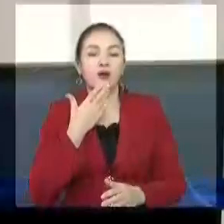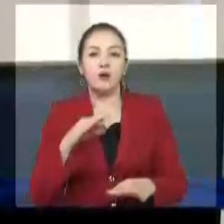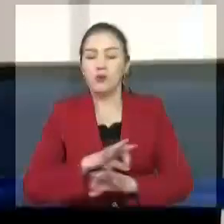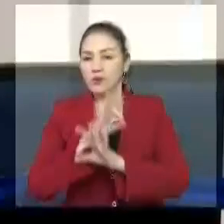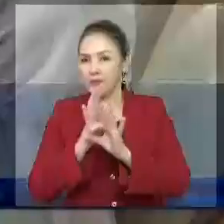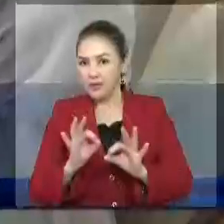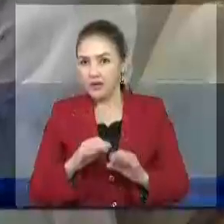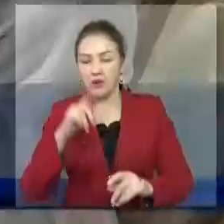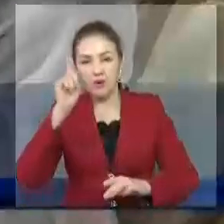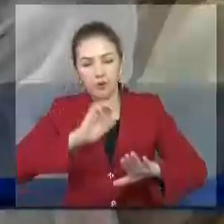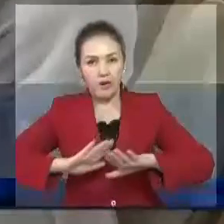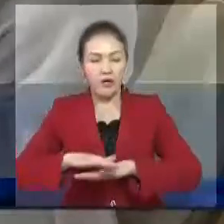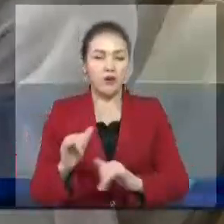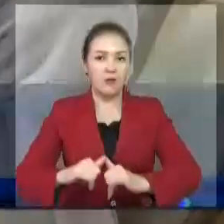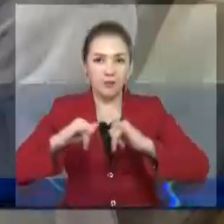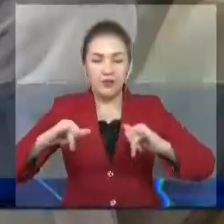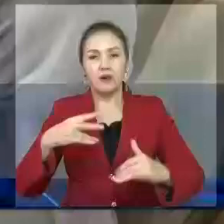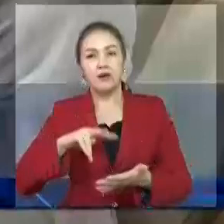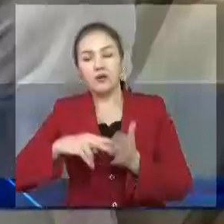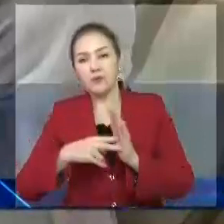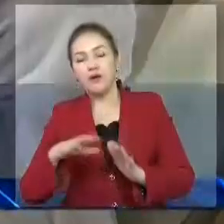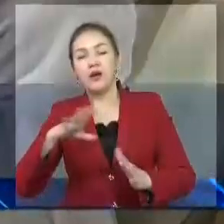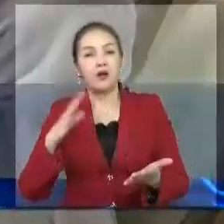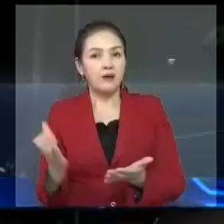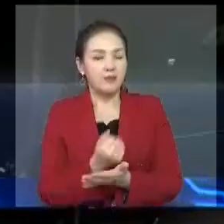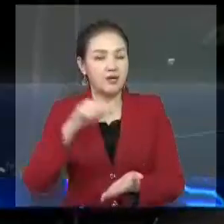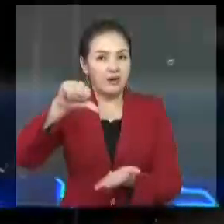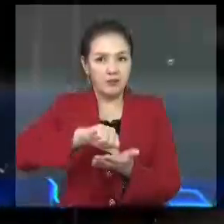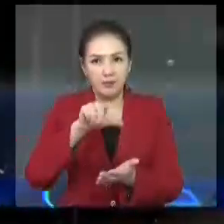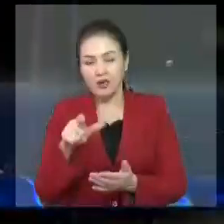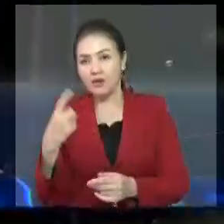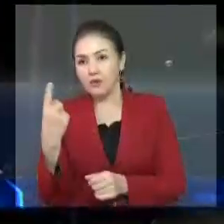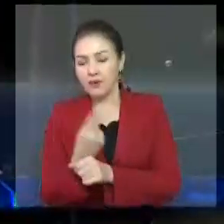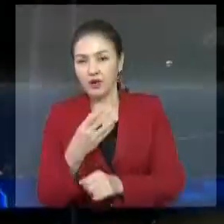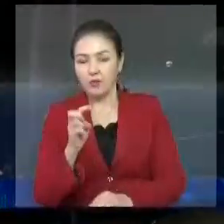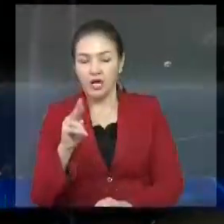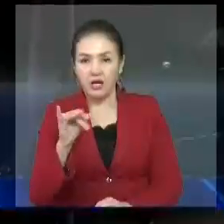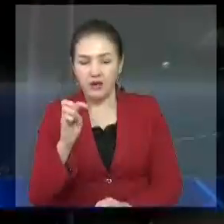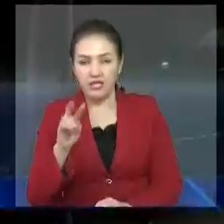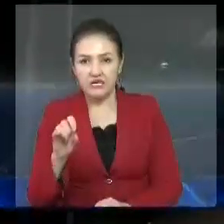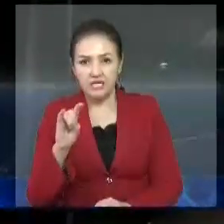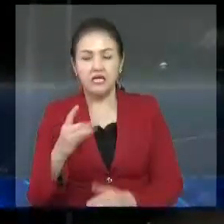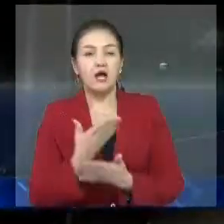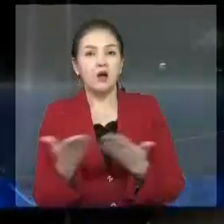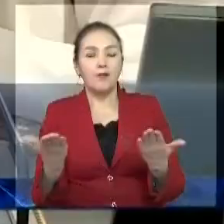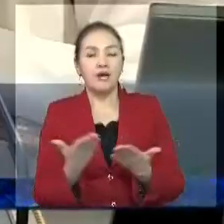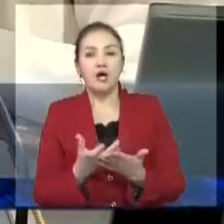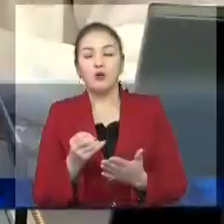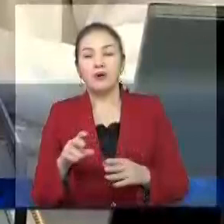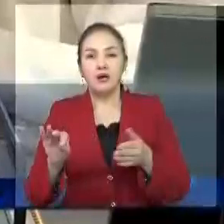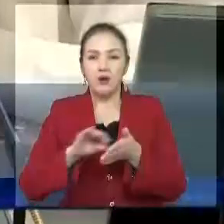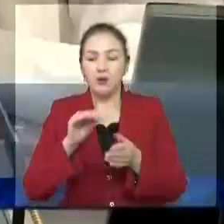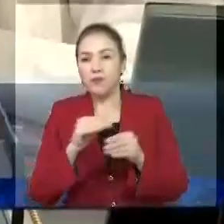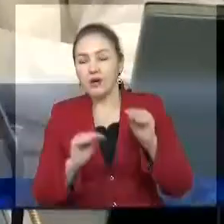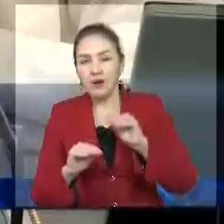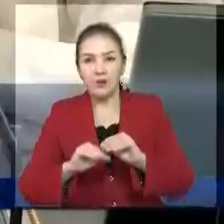мен отандық өнімді дамытудың көзі болып табылады. Осындай қатысушылардың бірі Өксікбаева Бақтылы. Айта кетейік, Аламан құрақ